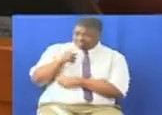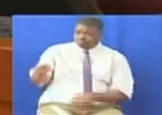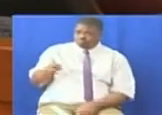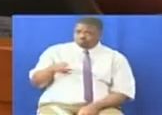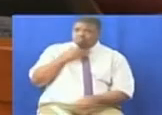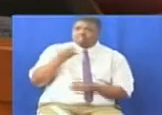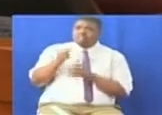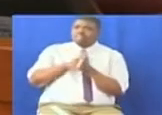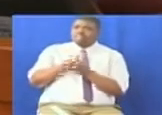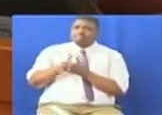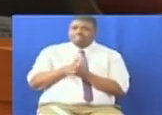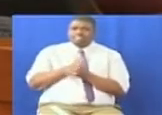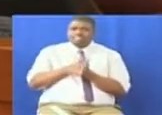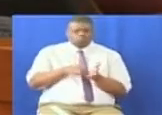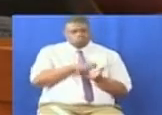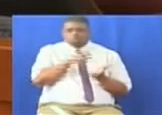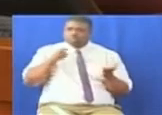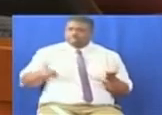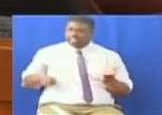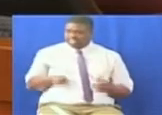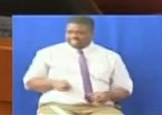unatamani utoke.